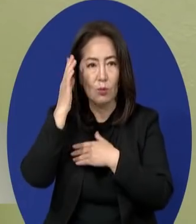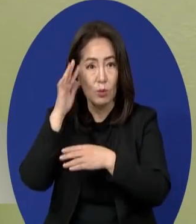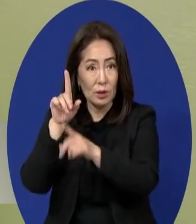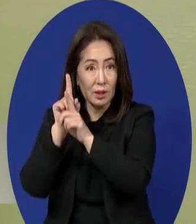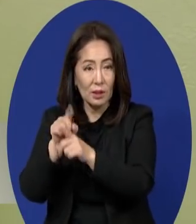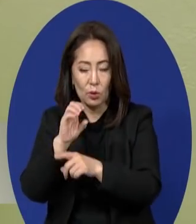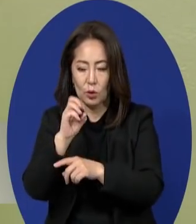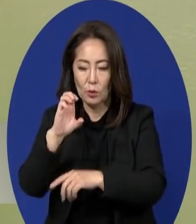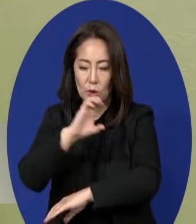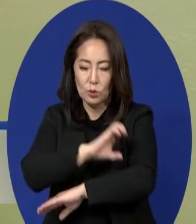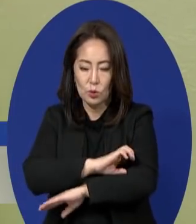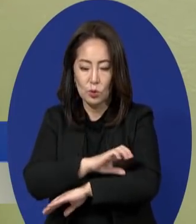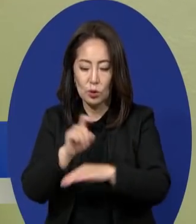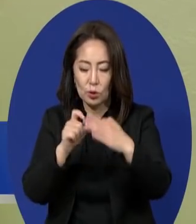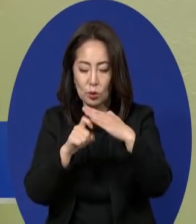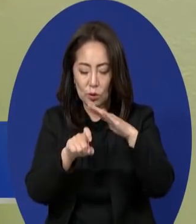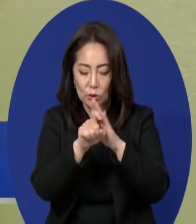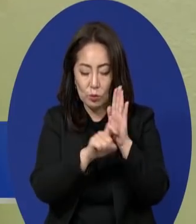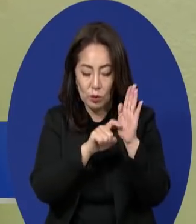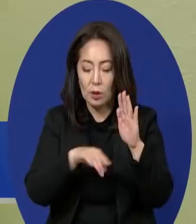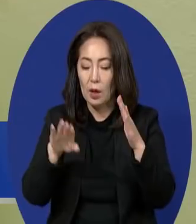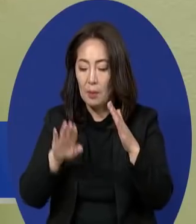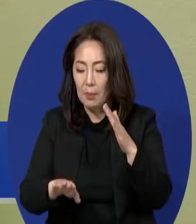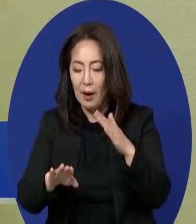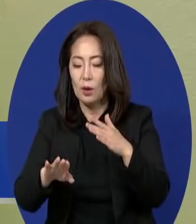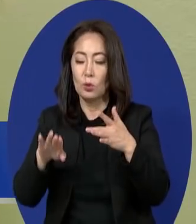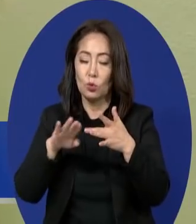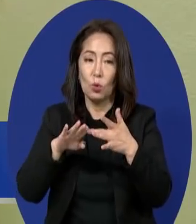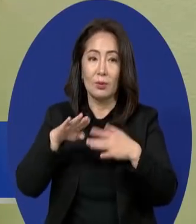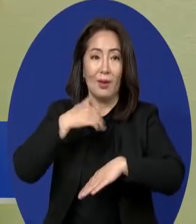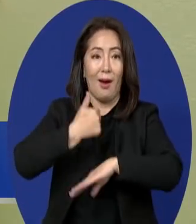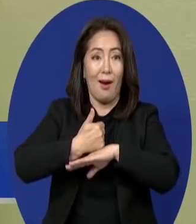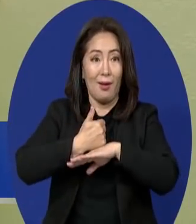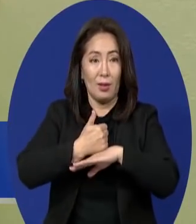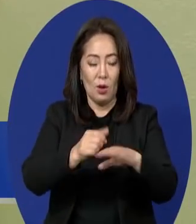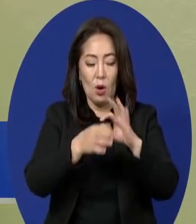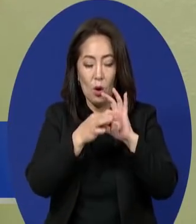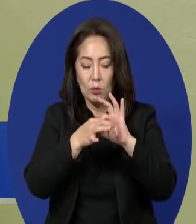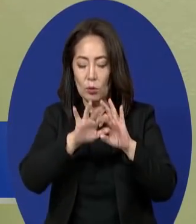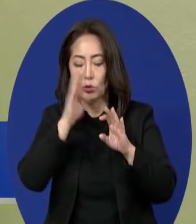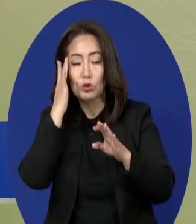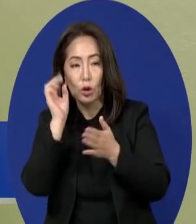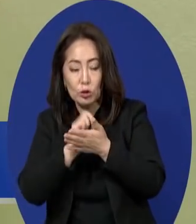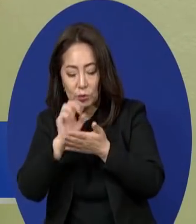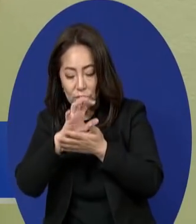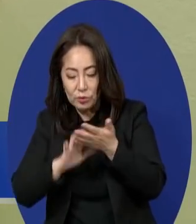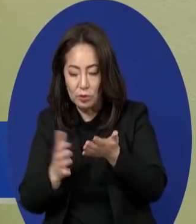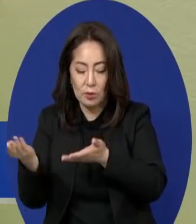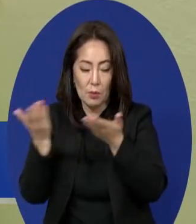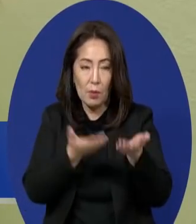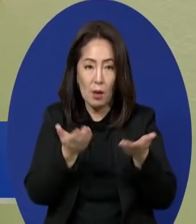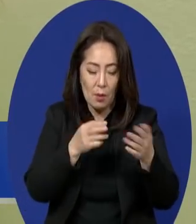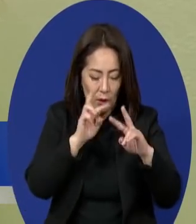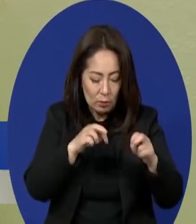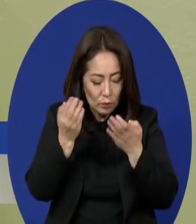сургуулийн хөтөлбөрт Бага анги, Дунд анги, Ахлах анги гэсэн чиглэлээр энэ агуу зохиолчийн маань зохиолууд маш ихээр орж ирж судлуулах хэрэгтэй юм